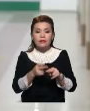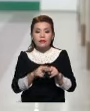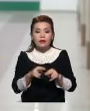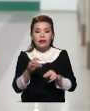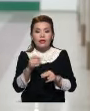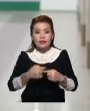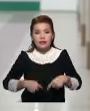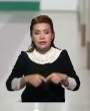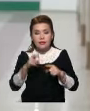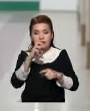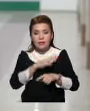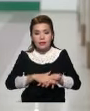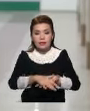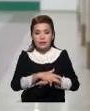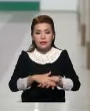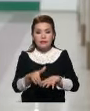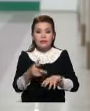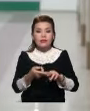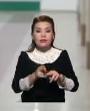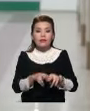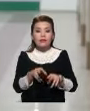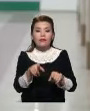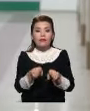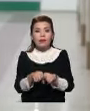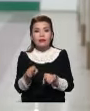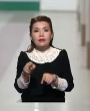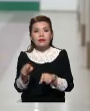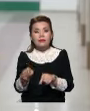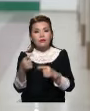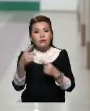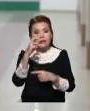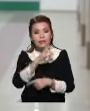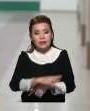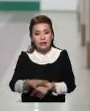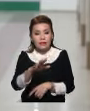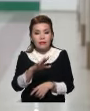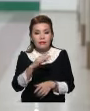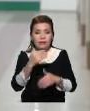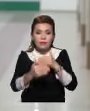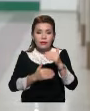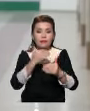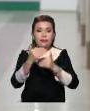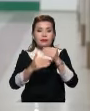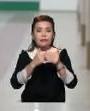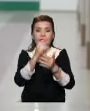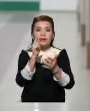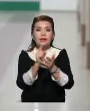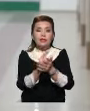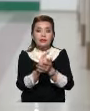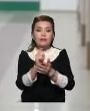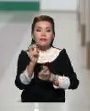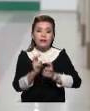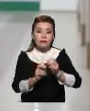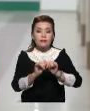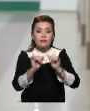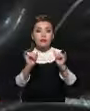индустриализации страны. То есть мы не должны оставаться сырьевым придатком там, разных других стран. Мы должны развивать свою индустрию, свою промышленность. А